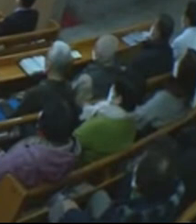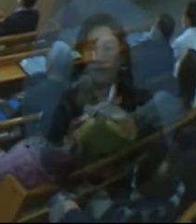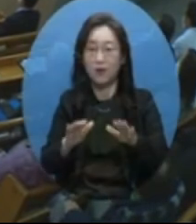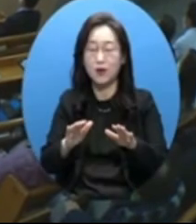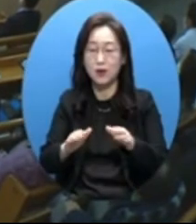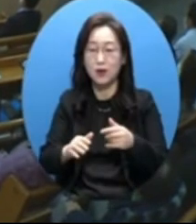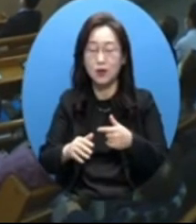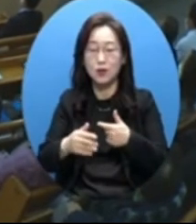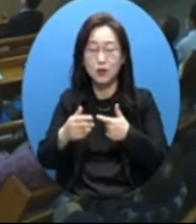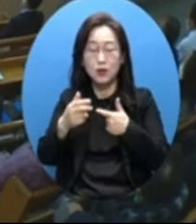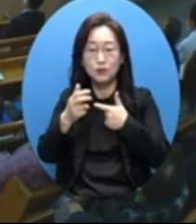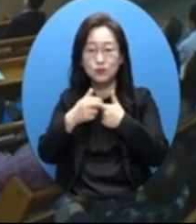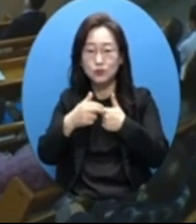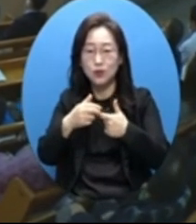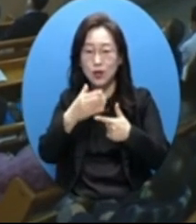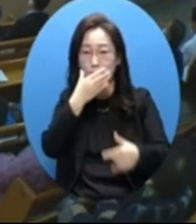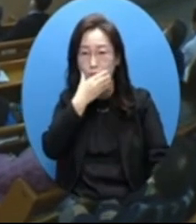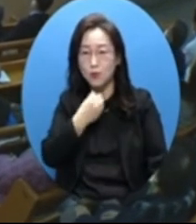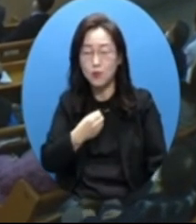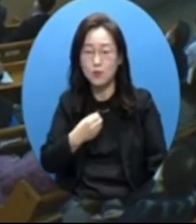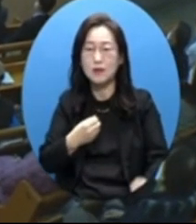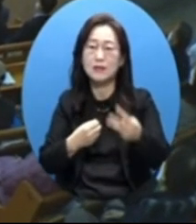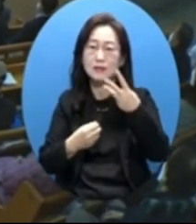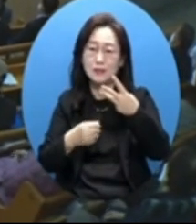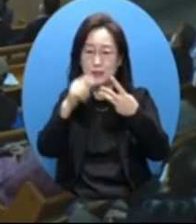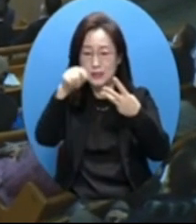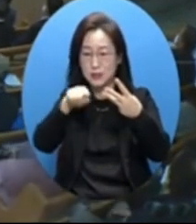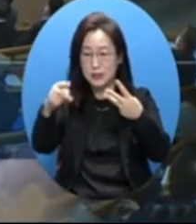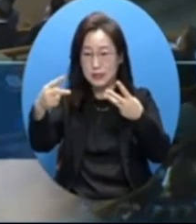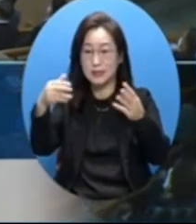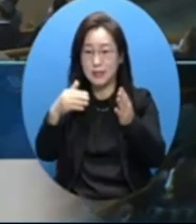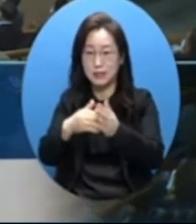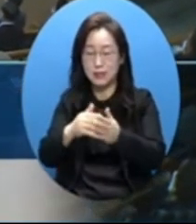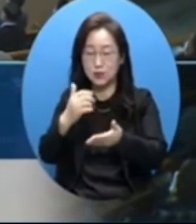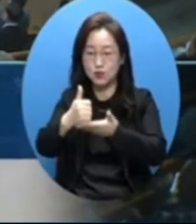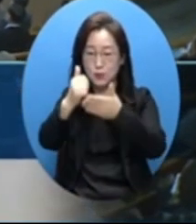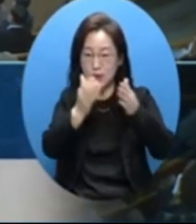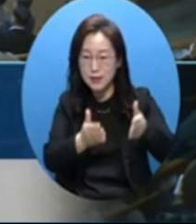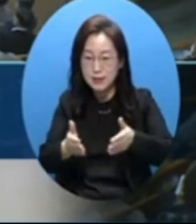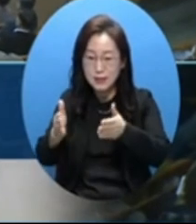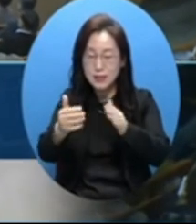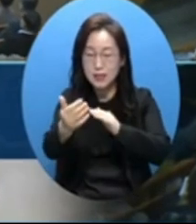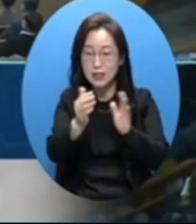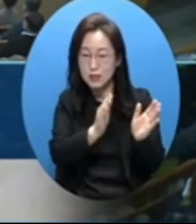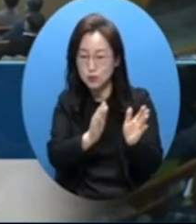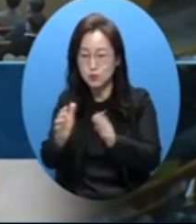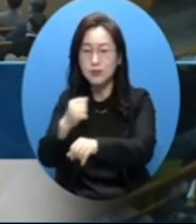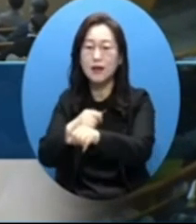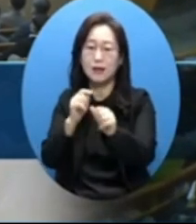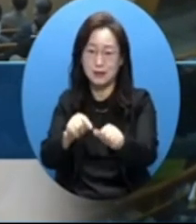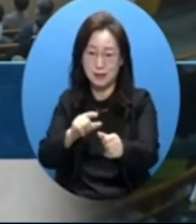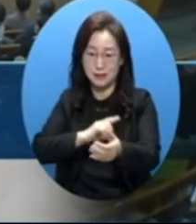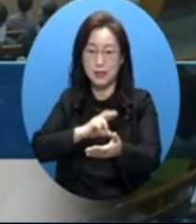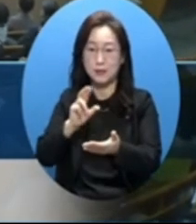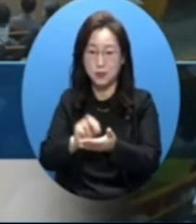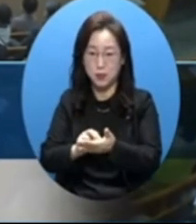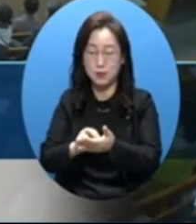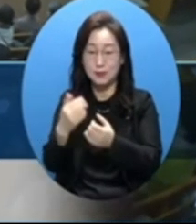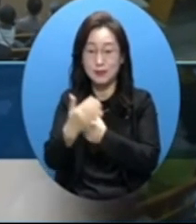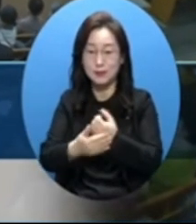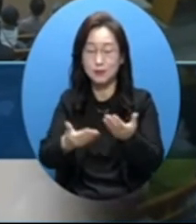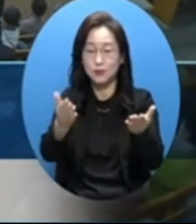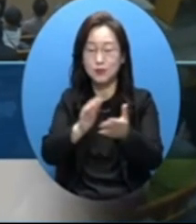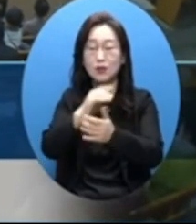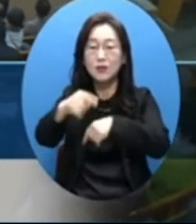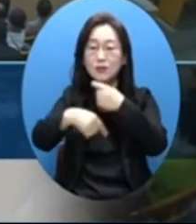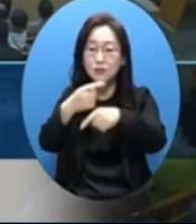누가복음 3장 2절로 6절 말씀을 가지고 주님의 길을 준비하라 여든 제목으로 함께 말씀을 나누기 원합니다 한번